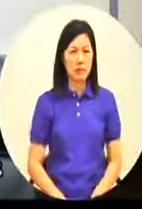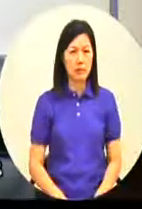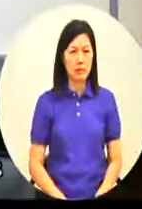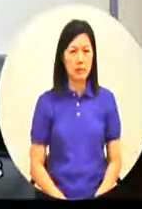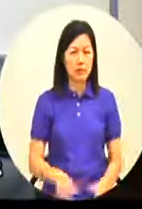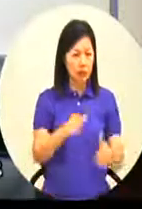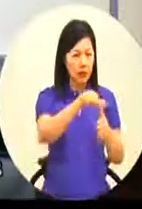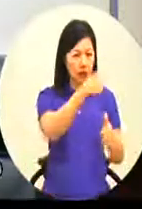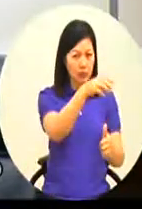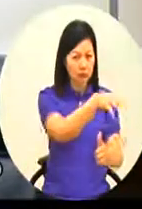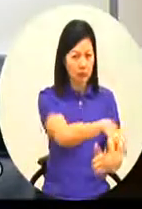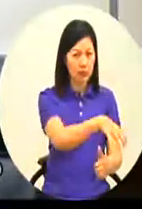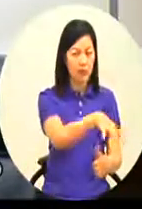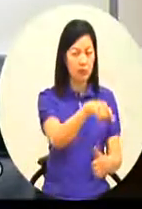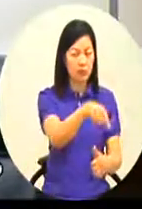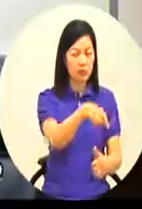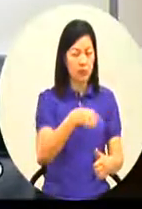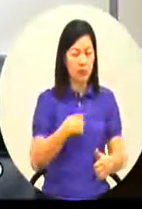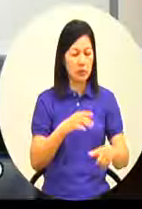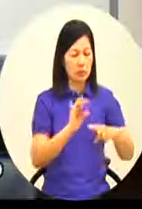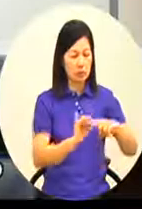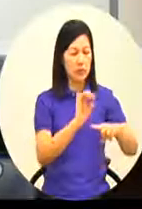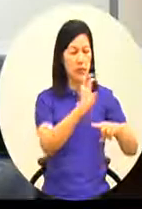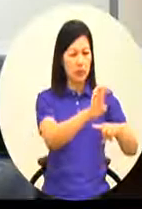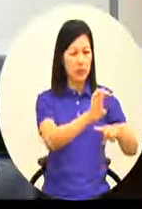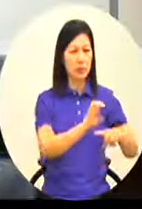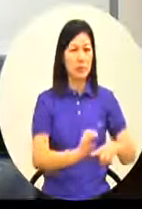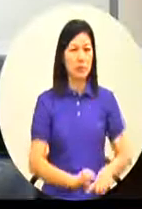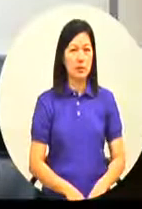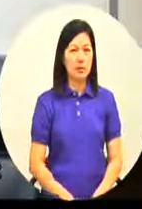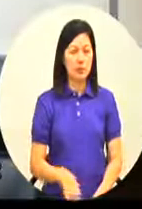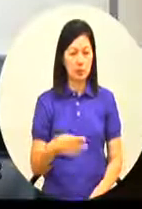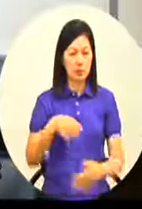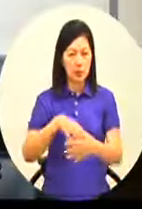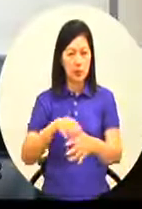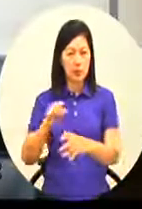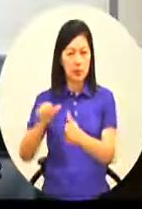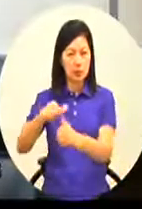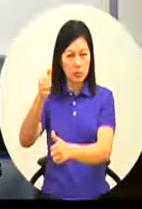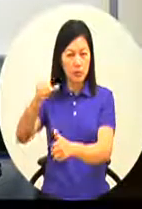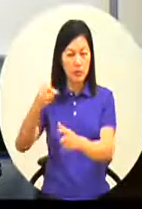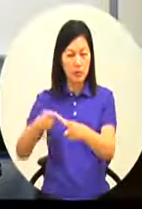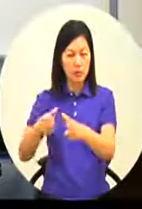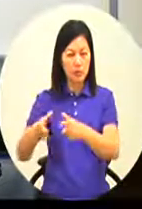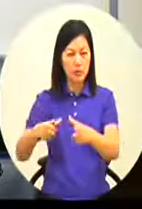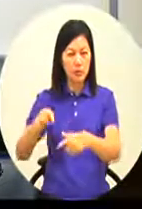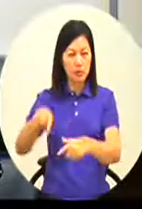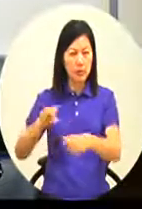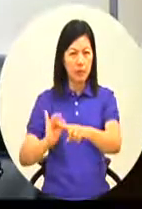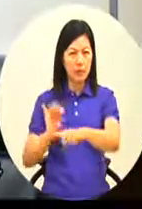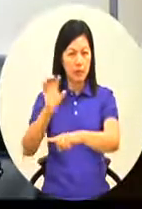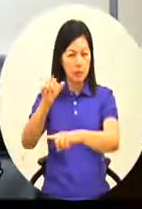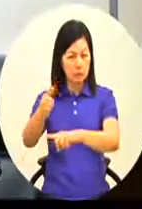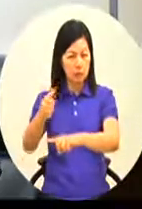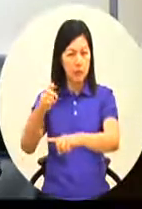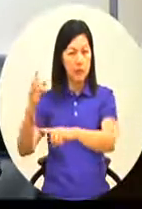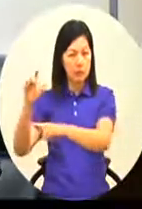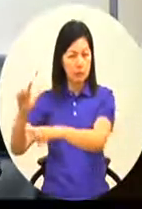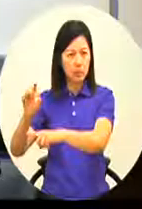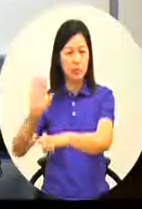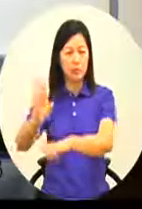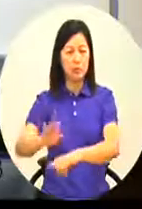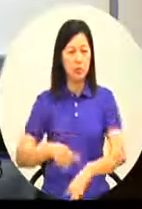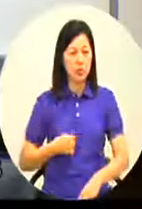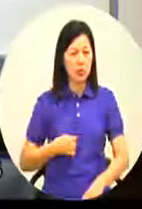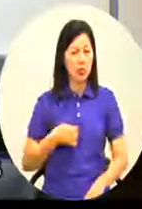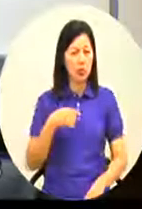区遮，好，我所在的是40-50%，好，佮包括五甲公园迄头，可能有60%。哦，这个是我所了